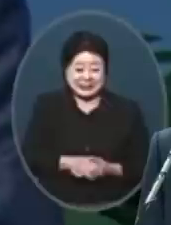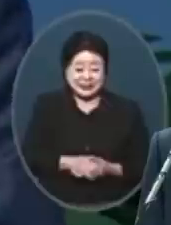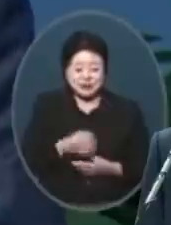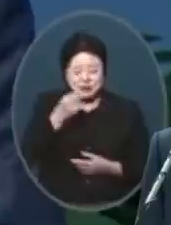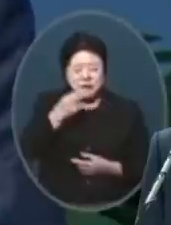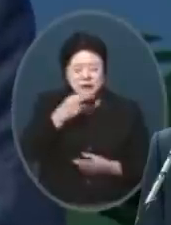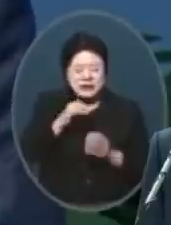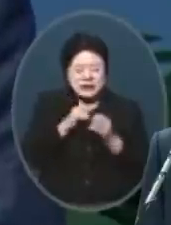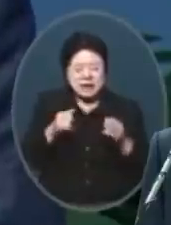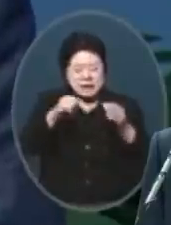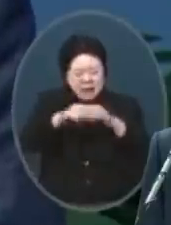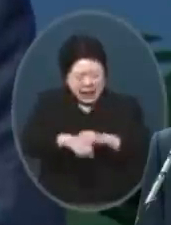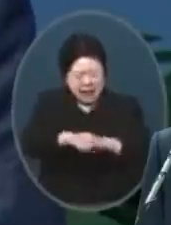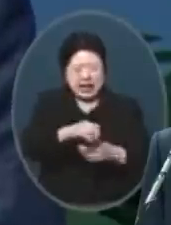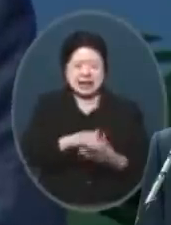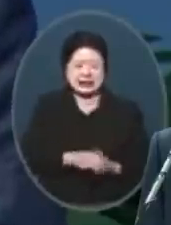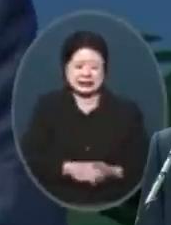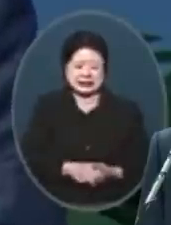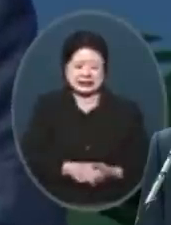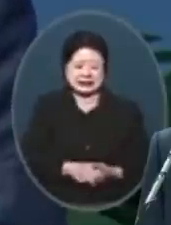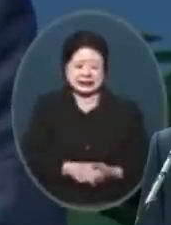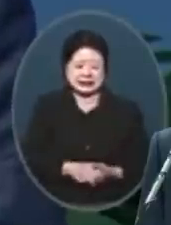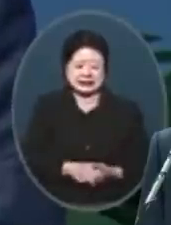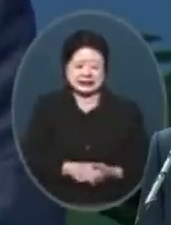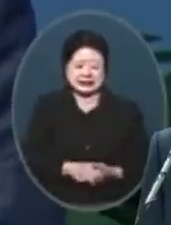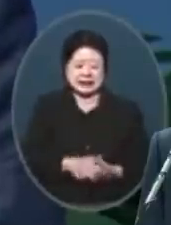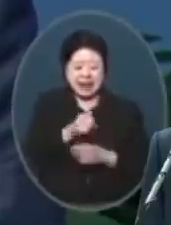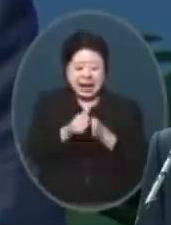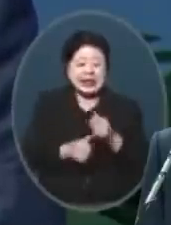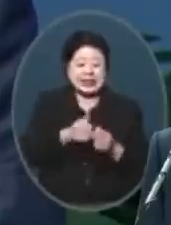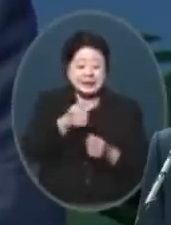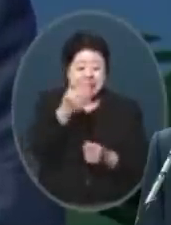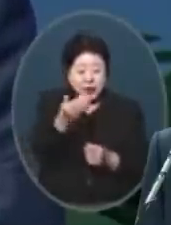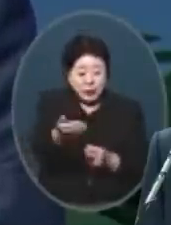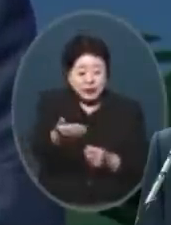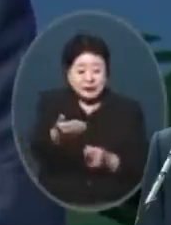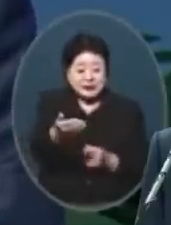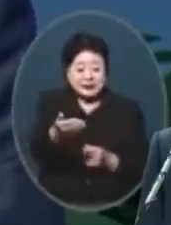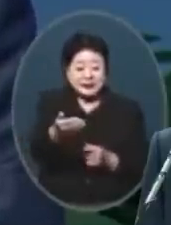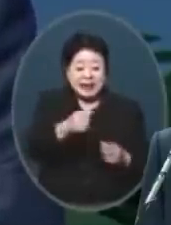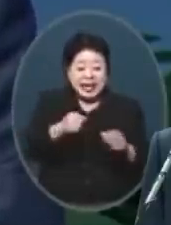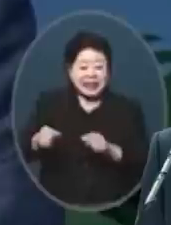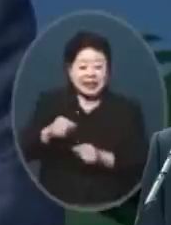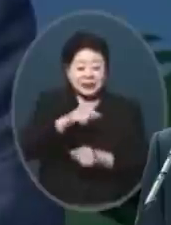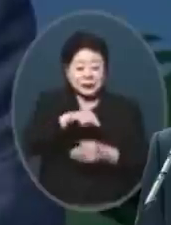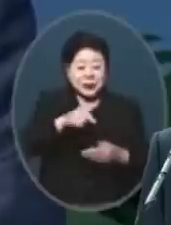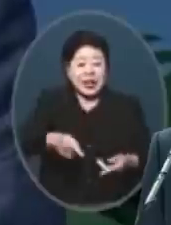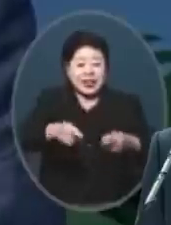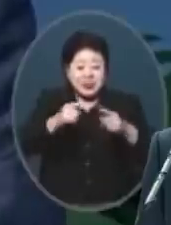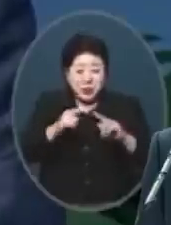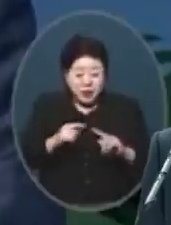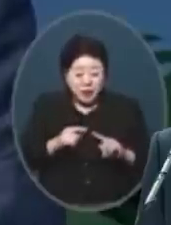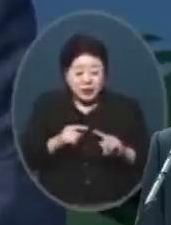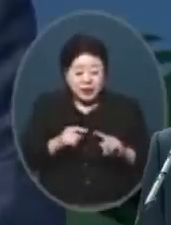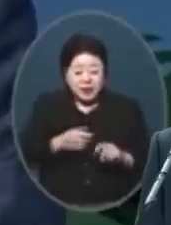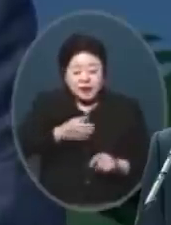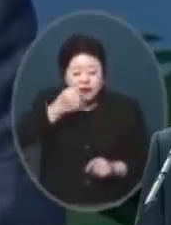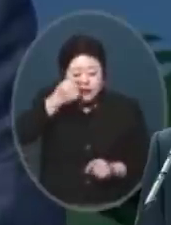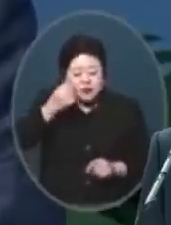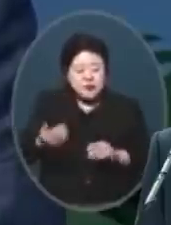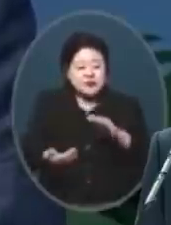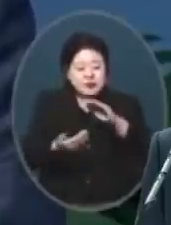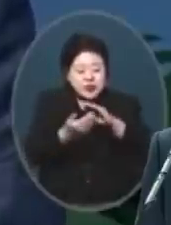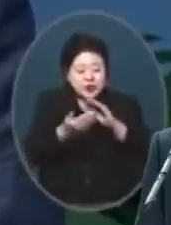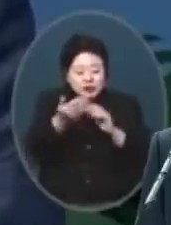꿈이 없는 백성은 망한다고 말했는데 하나님이 여러분 생애 속에 들어오면 꿈을 이루어